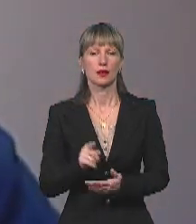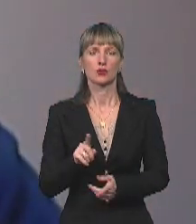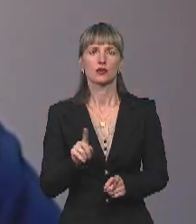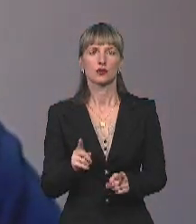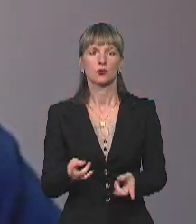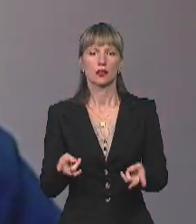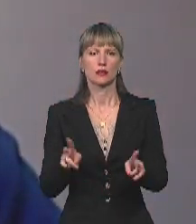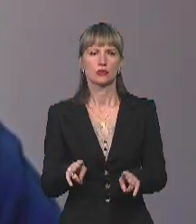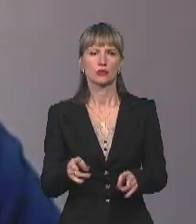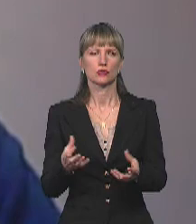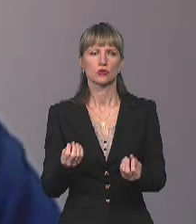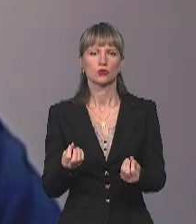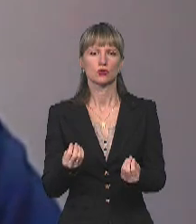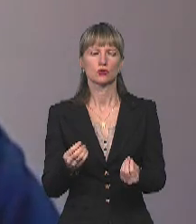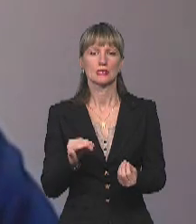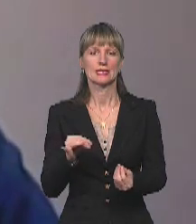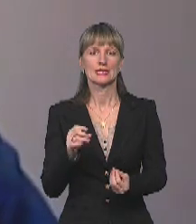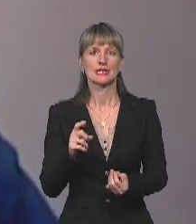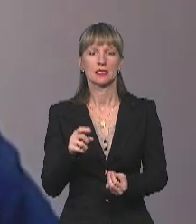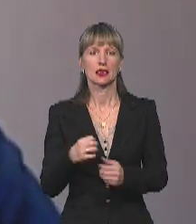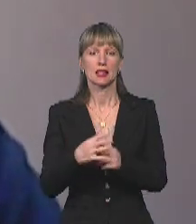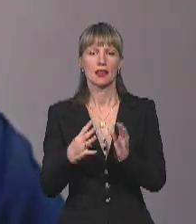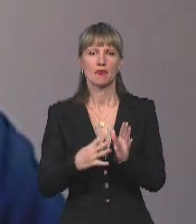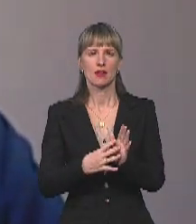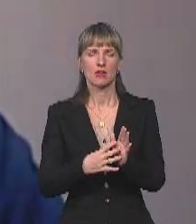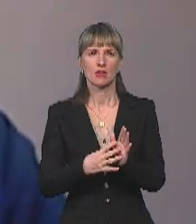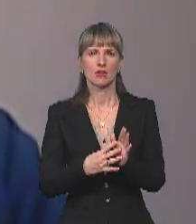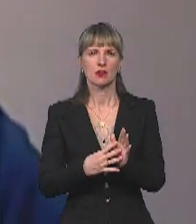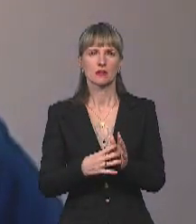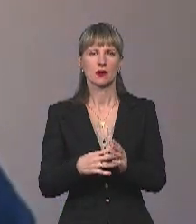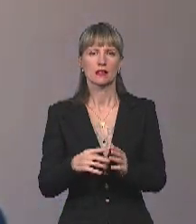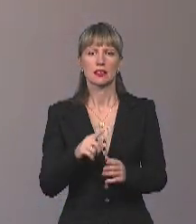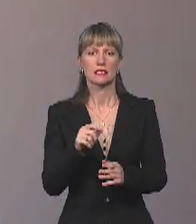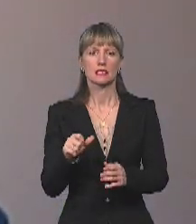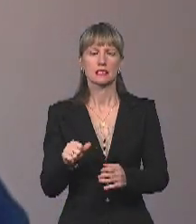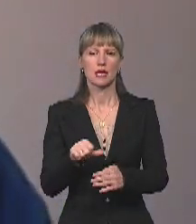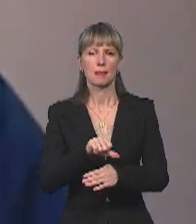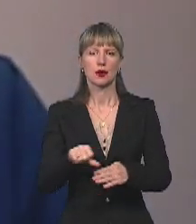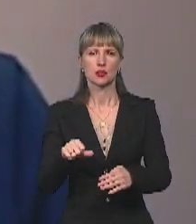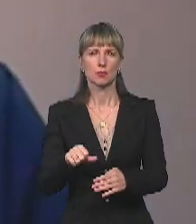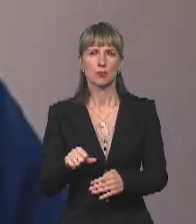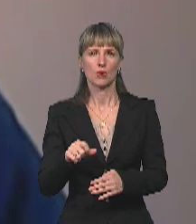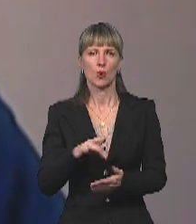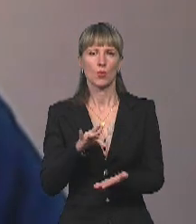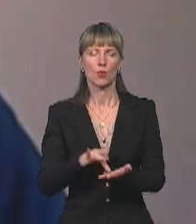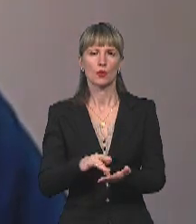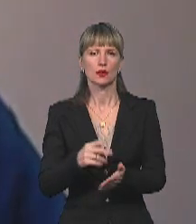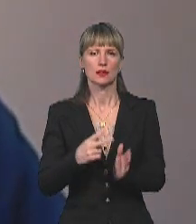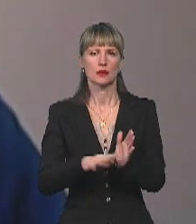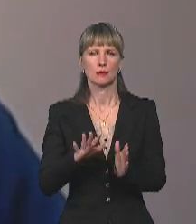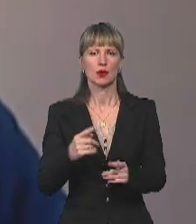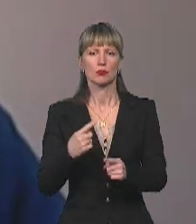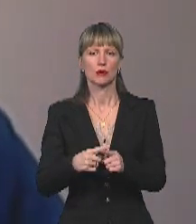вони, а, ну ще з них ще 19 поза межами. Так що от складіть 75 плюс 19 і